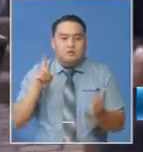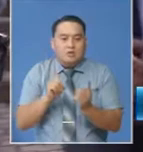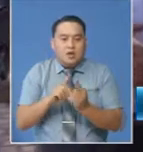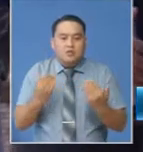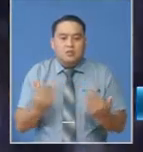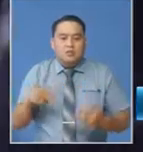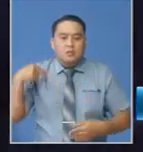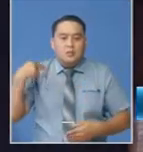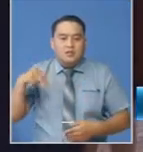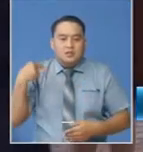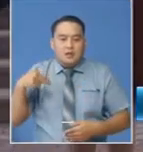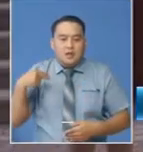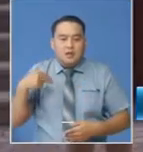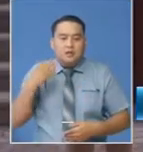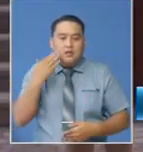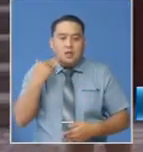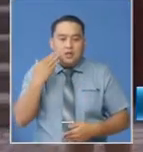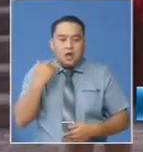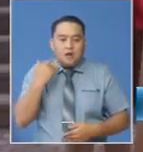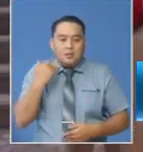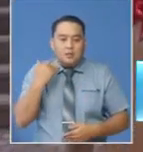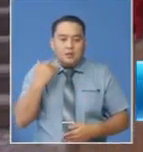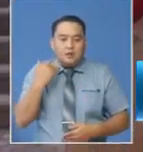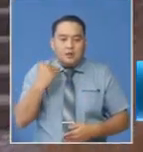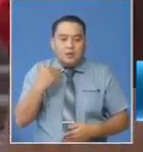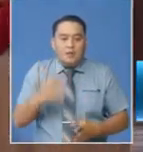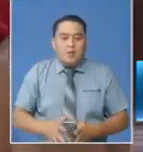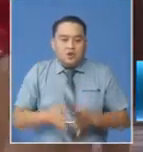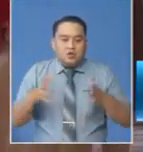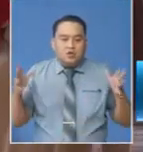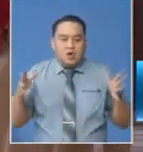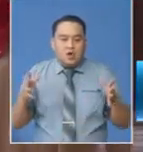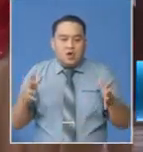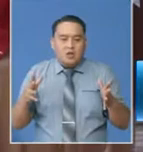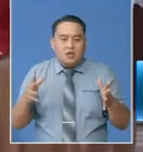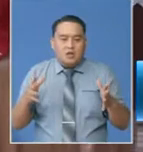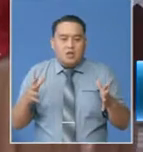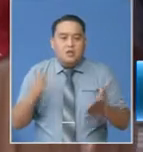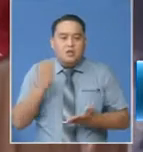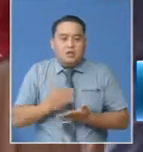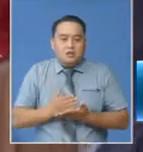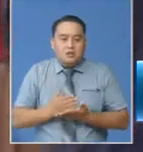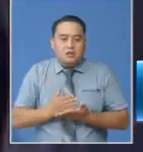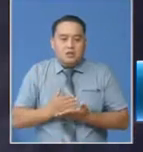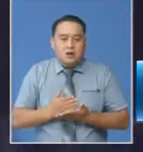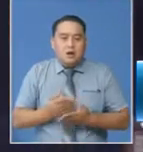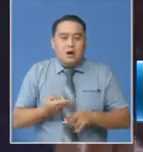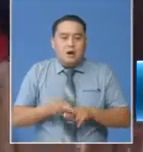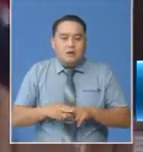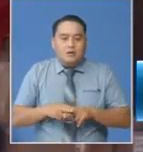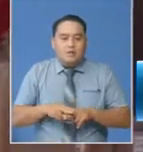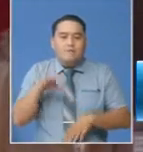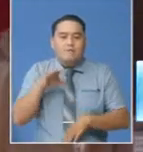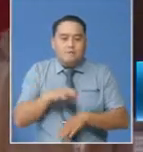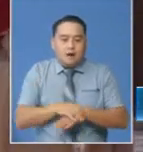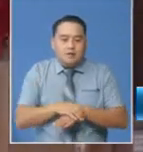с президентом Татарстана, она громадная, такая значимая и является одним из